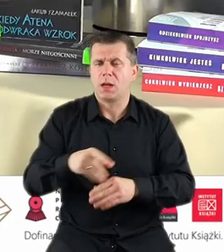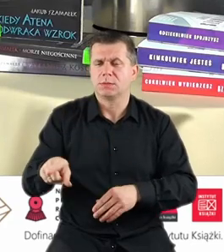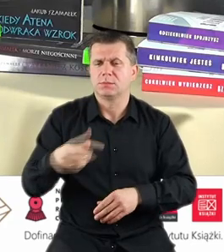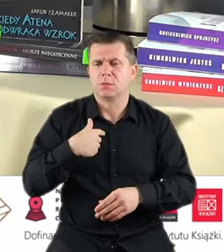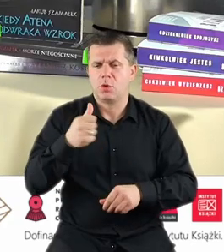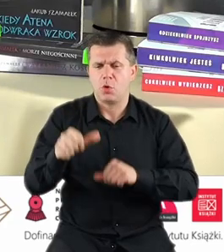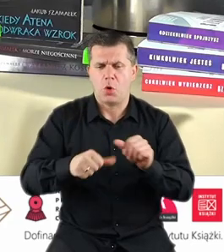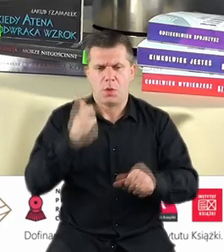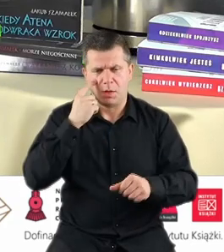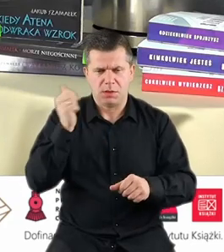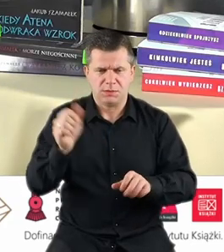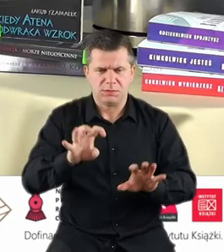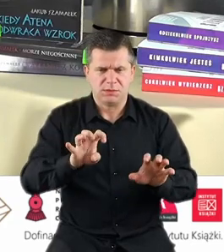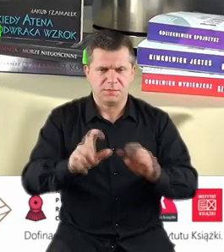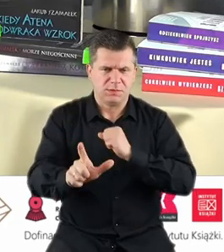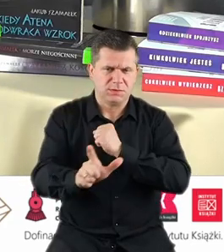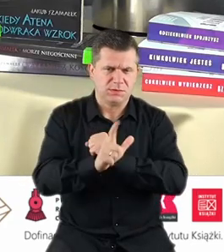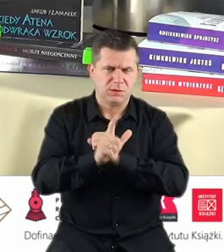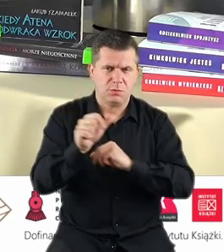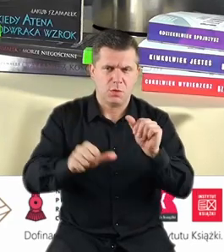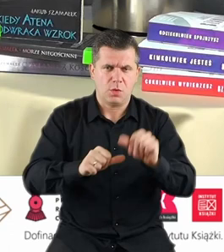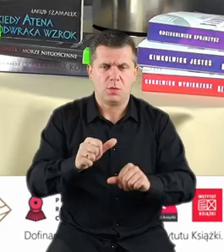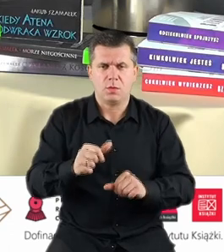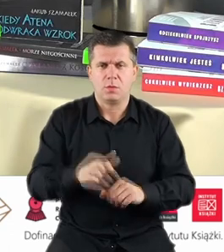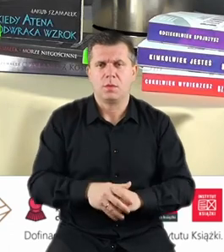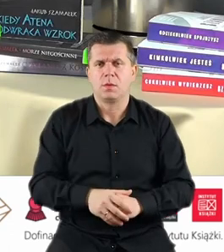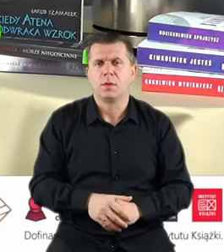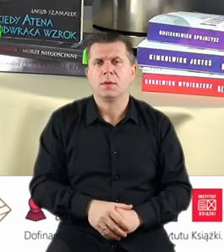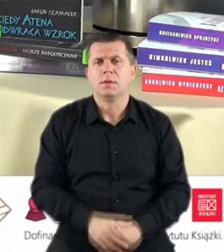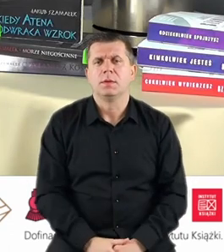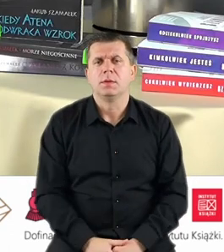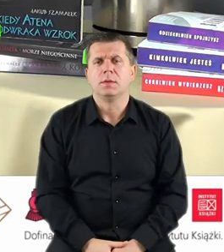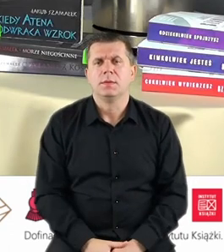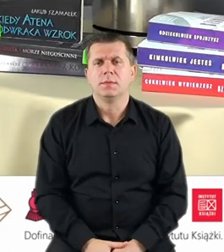roku 70, 1970. To była praca